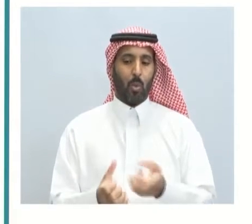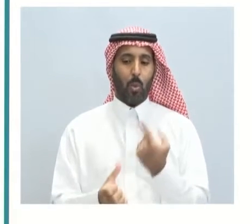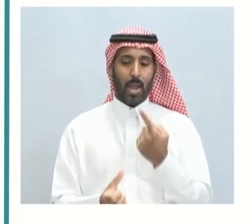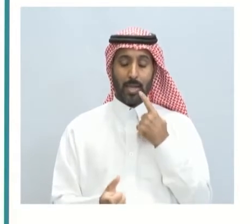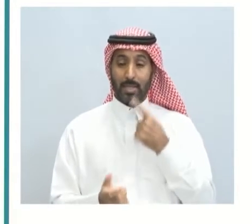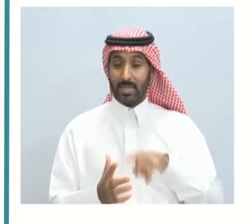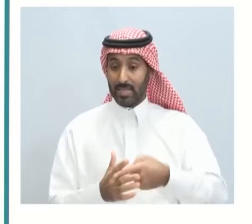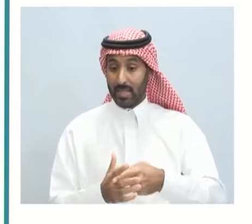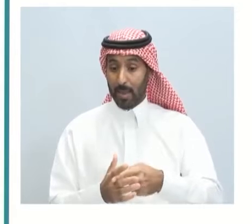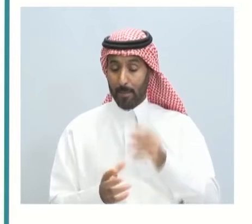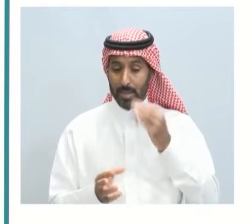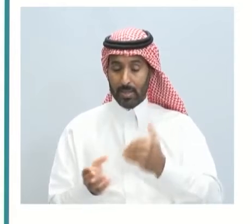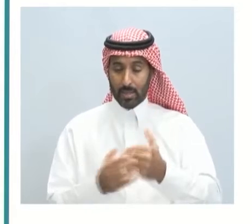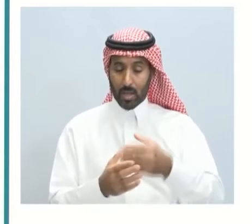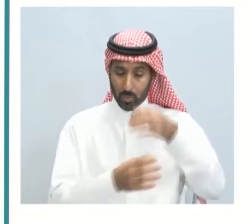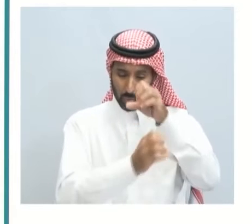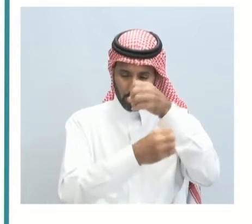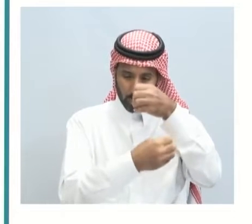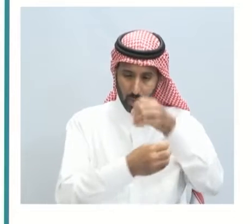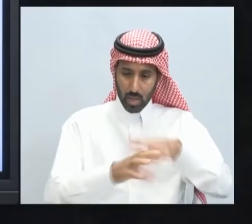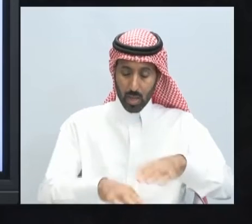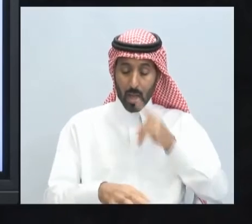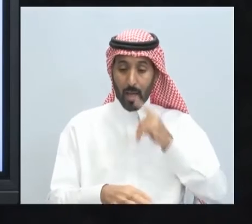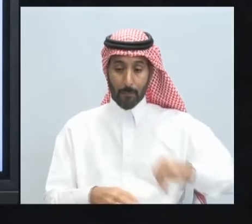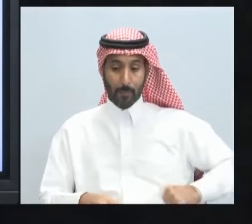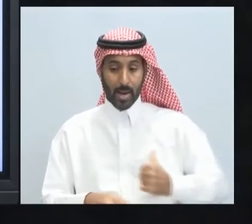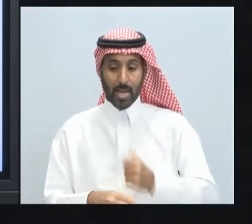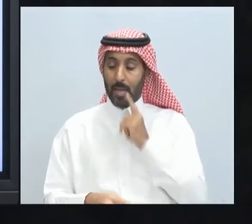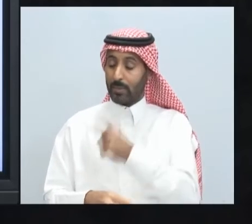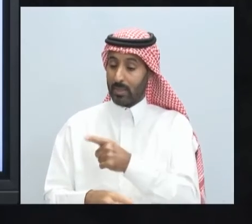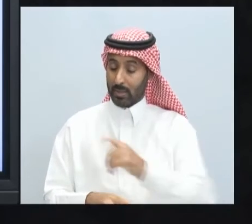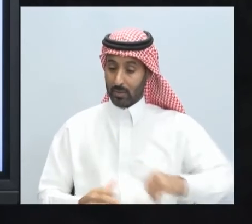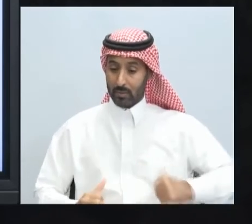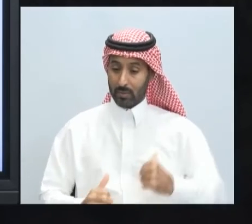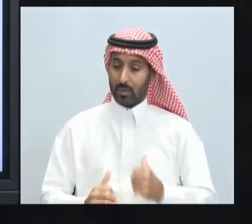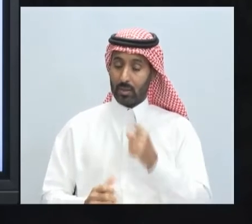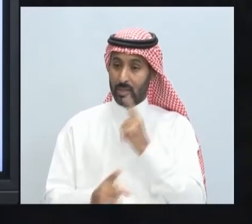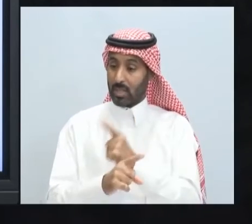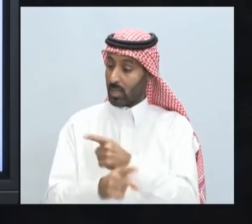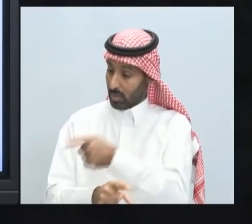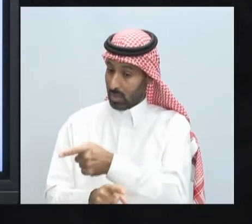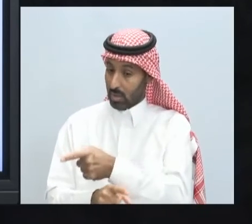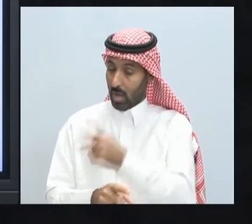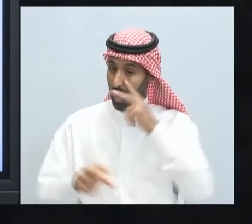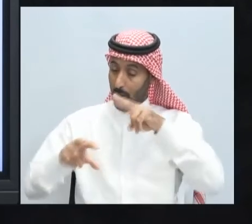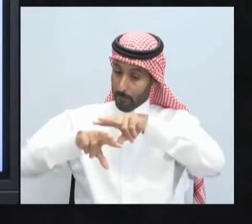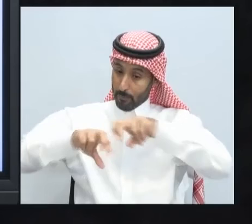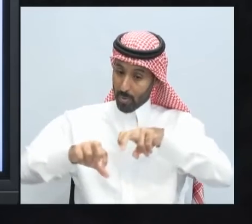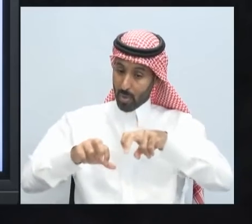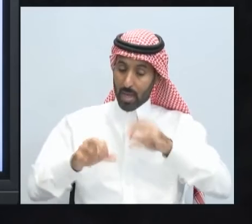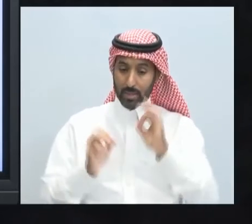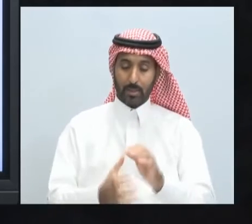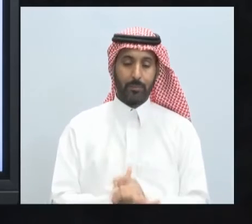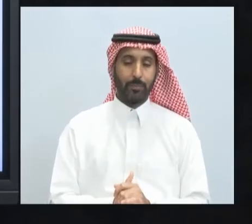استخدام الادله طلب المعلم من الطالبين ان تبحثوا عن